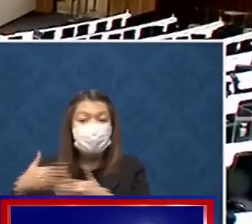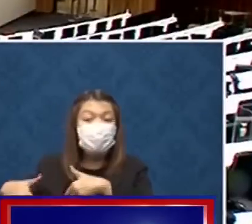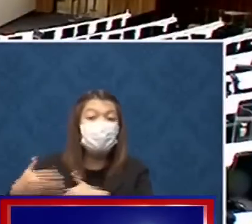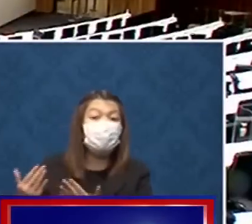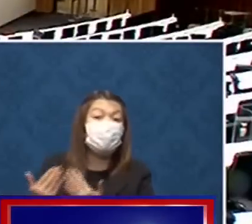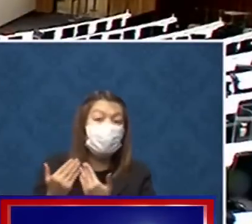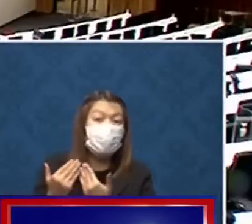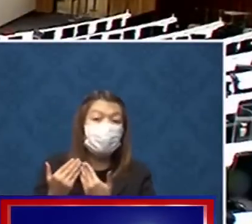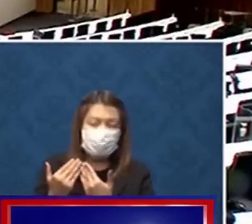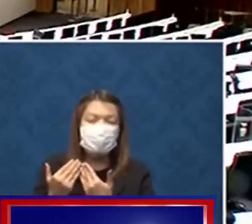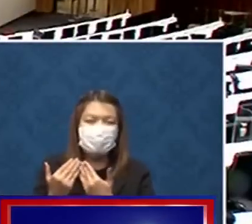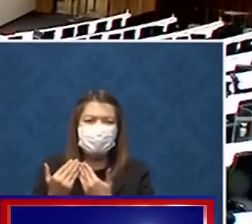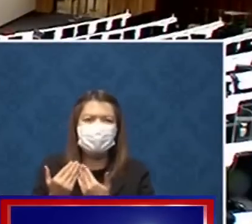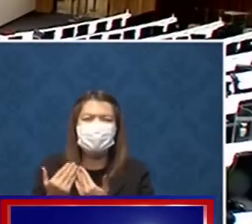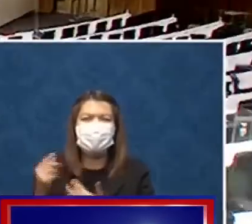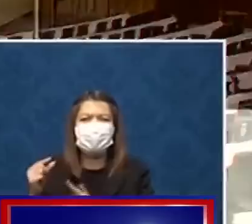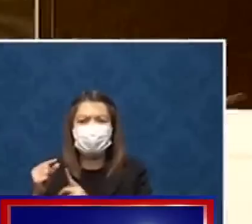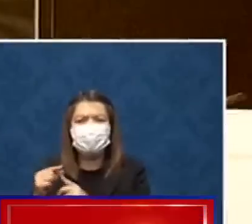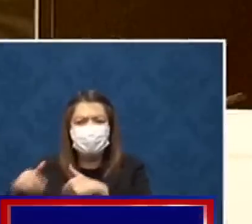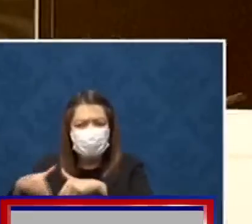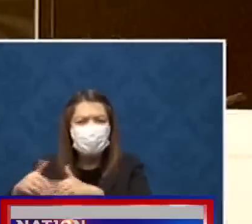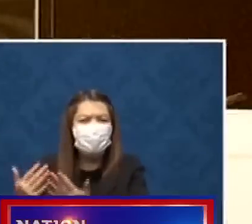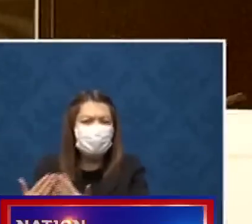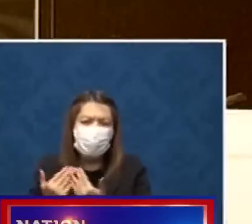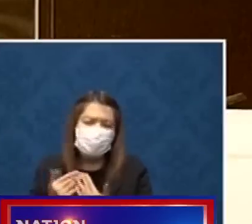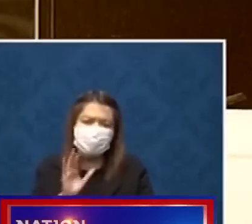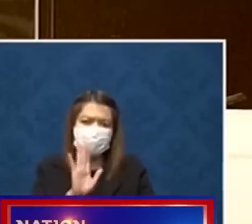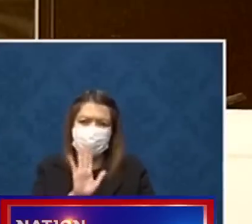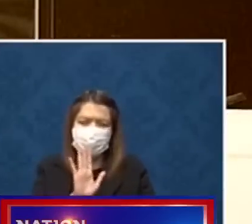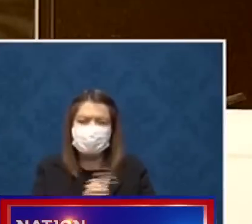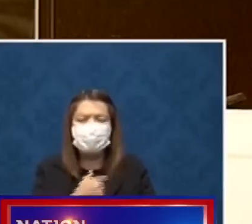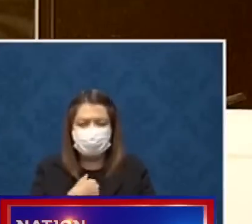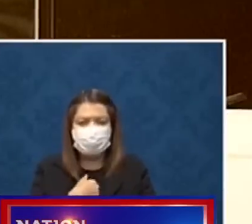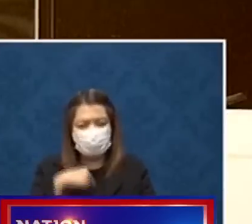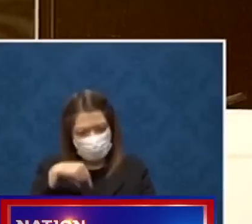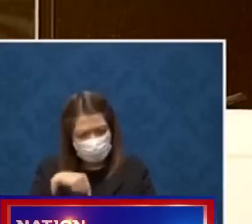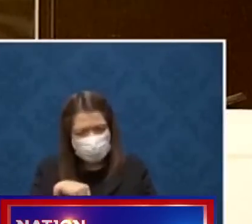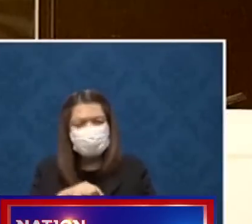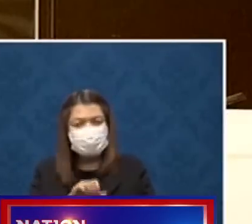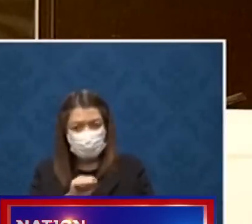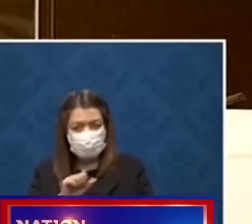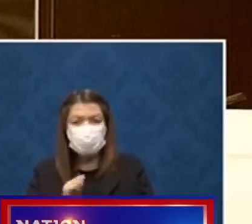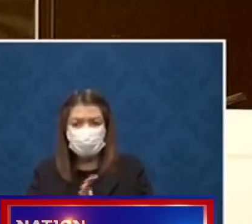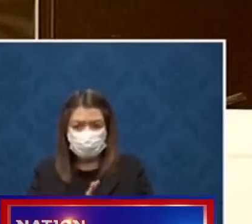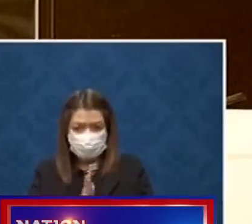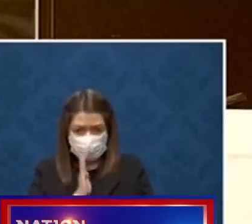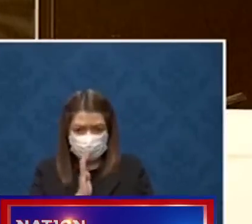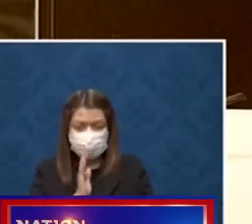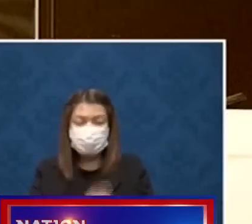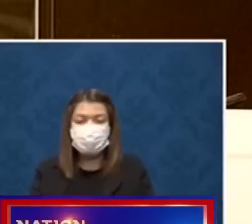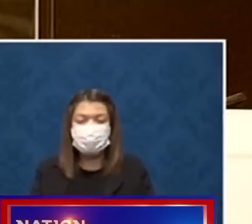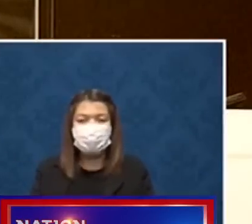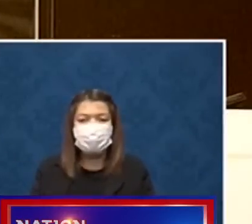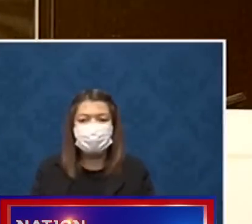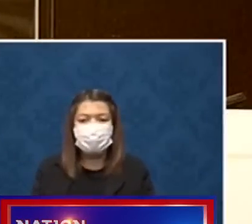ไปจะไปเอาคำพูดที่ประชาชนฝากมาไม่ได้ครับท่านอยู่ที่นี่ท่านเป็นสมาชิกผู้ทรงเกียรติครับฉะนั้นจะไป